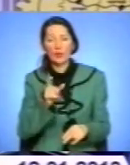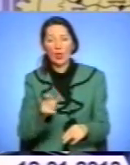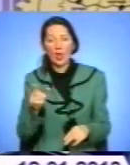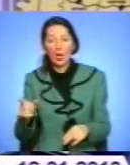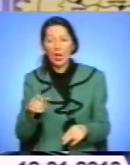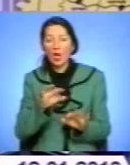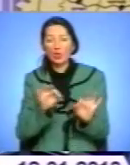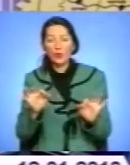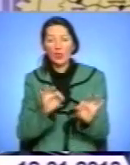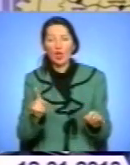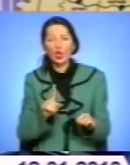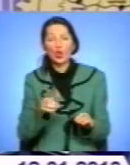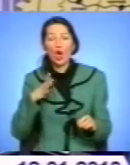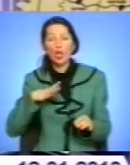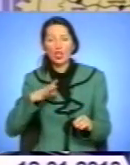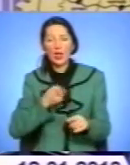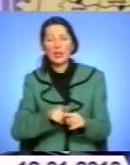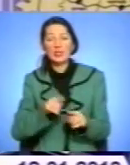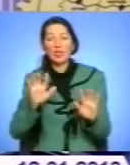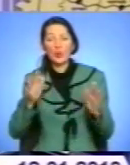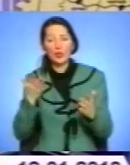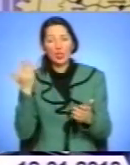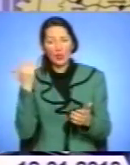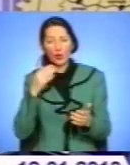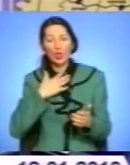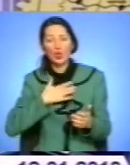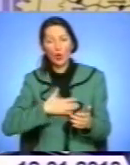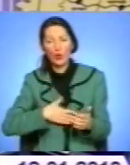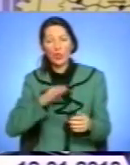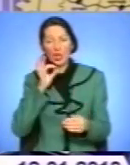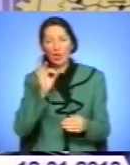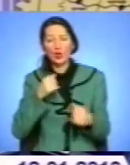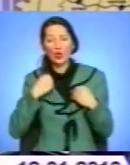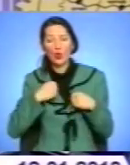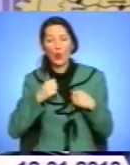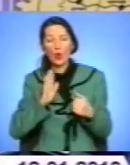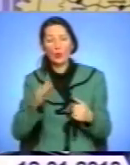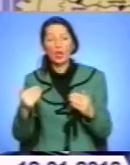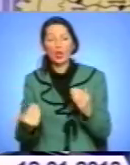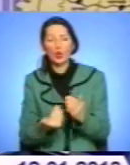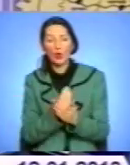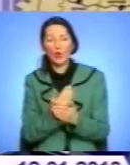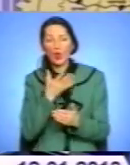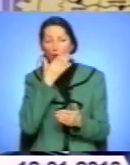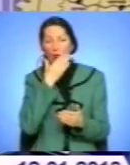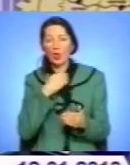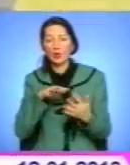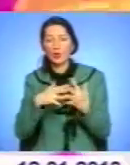розповідають, що чекали цієї події давно, тож задоволені, і кажуть, що купіль стала новою окрасою селища